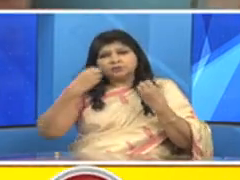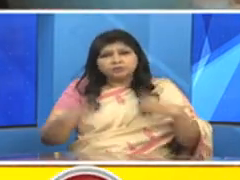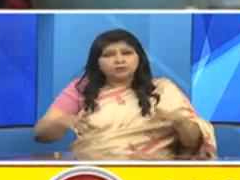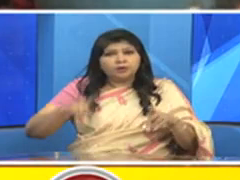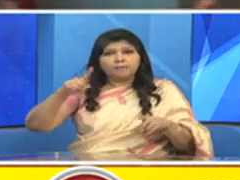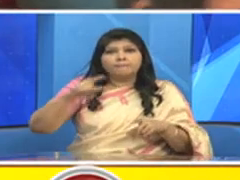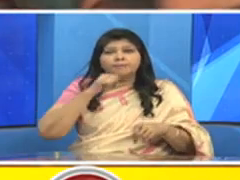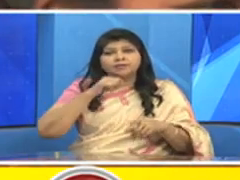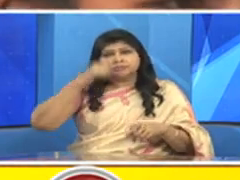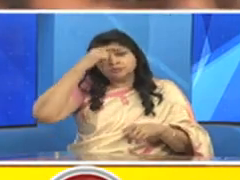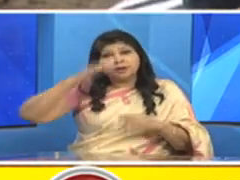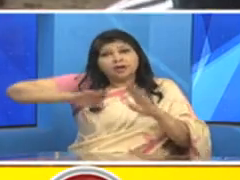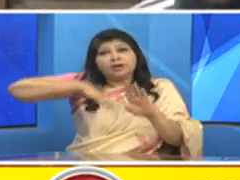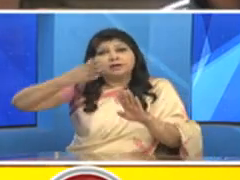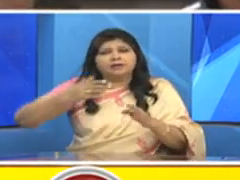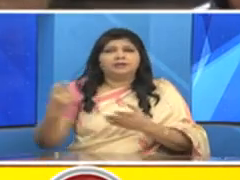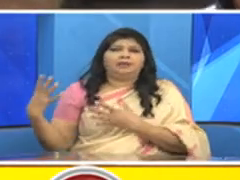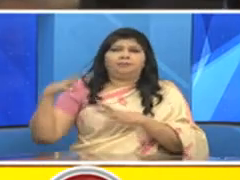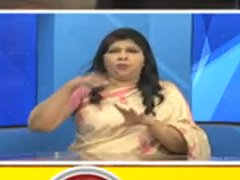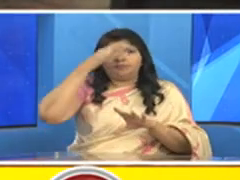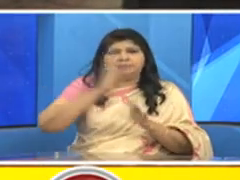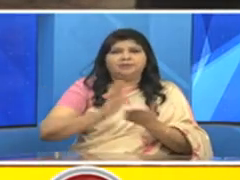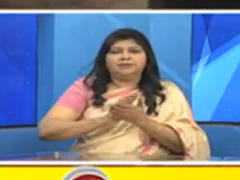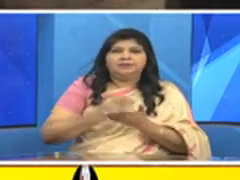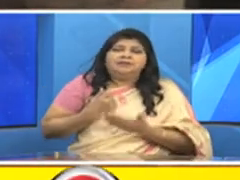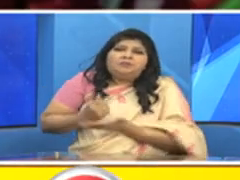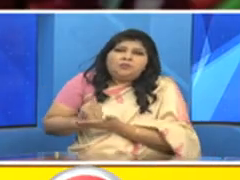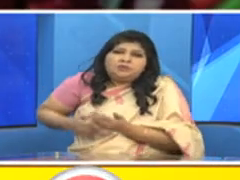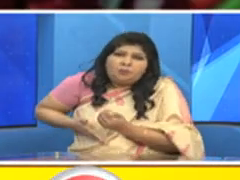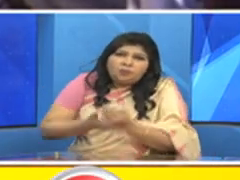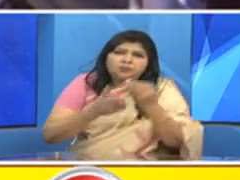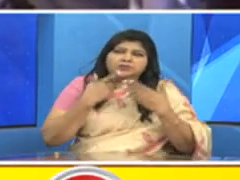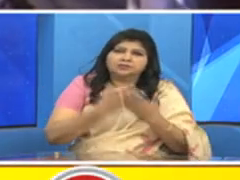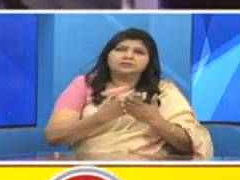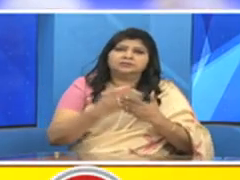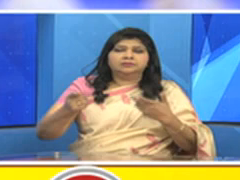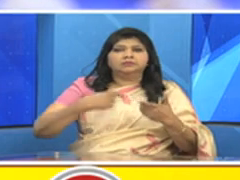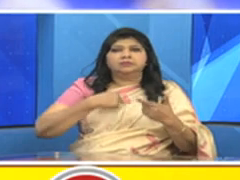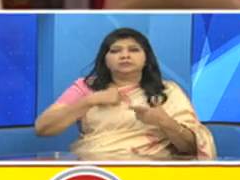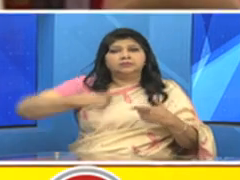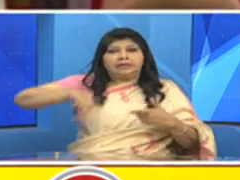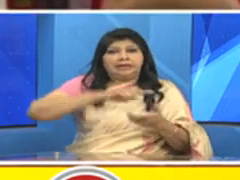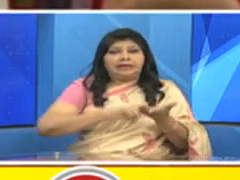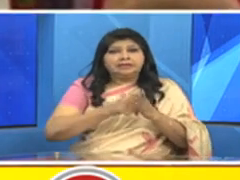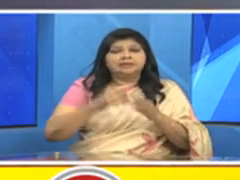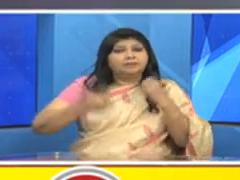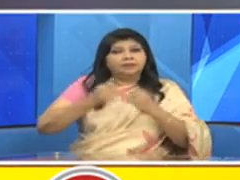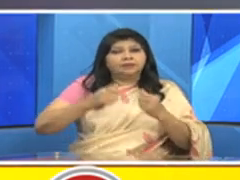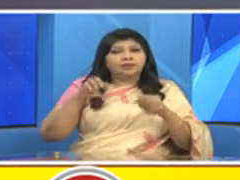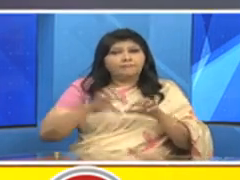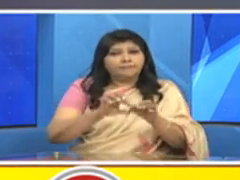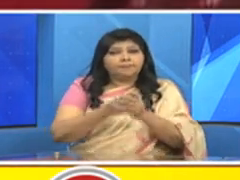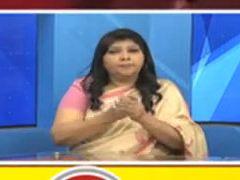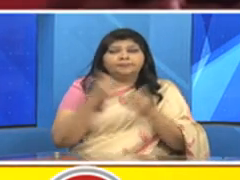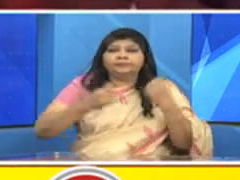बच्चों के भविष्य का रोड़ा नहीं बनने दिया। हम सभी जानते हैं कि राष्ट्रीय खेल प्रतियोगिता के माध्यम से जहां खिलाड़ियों